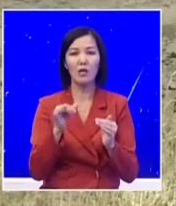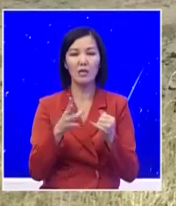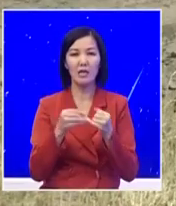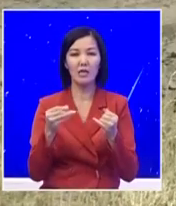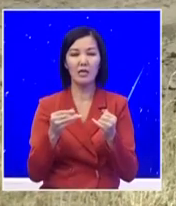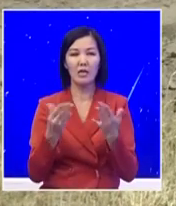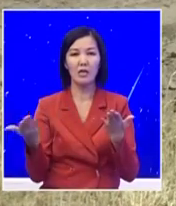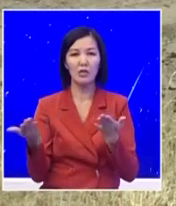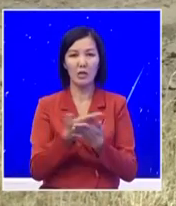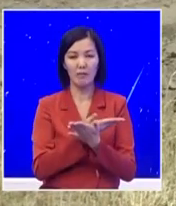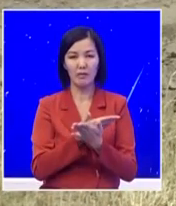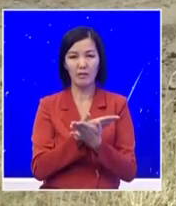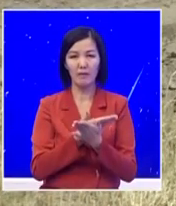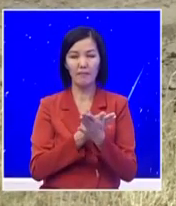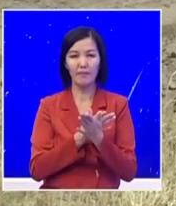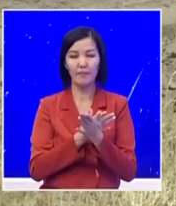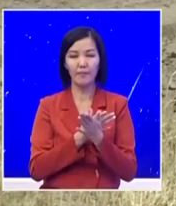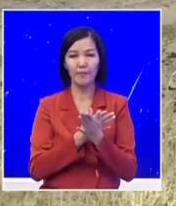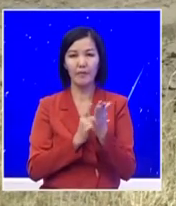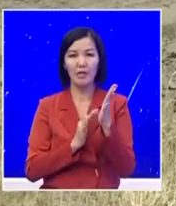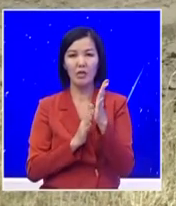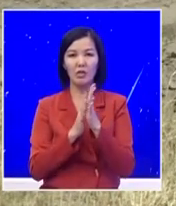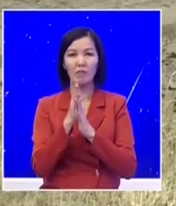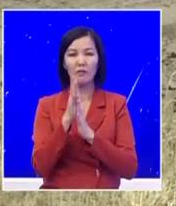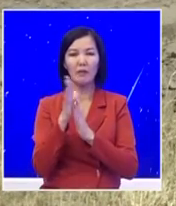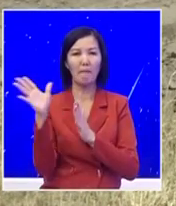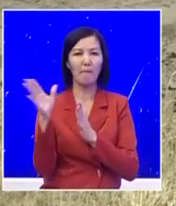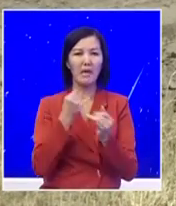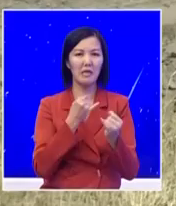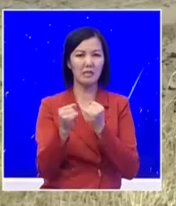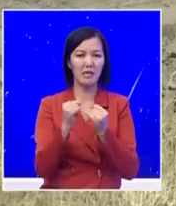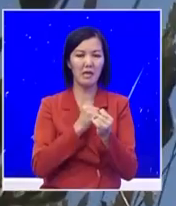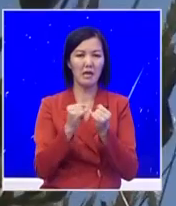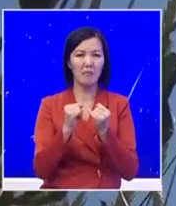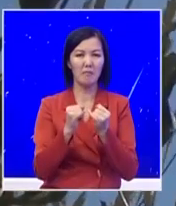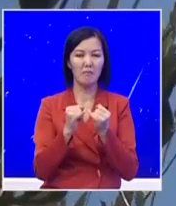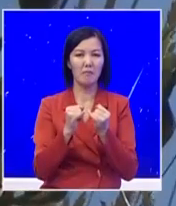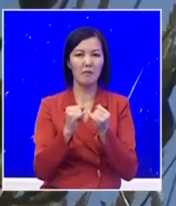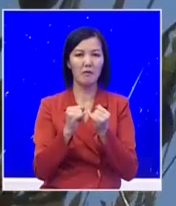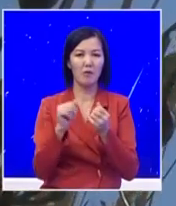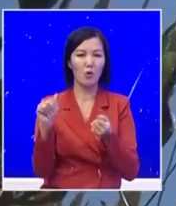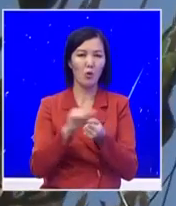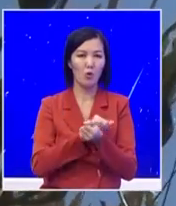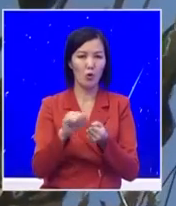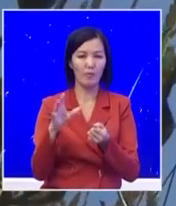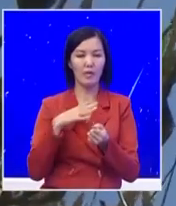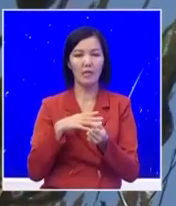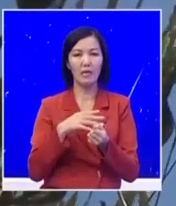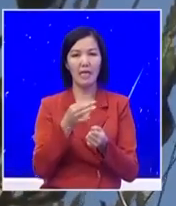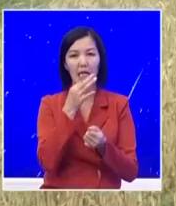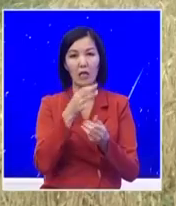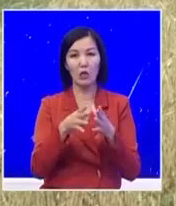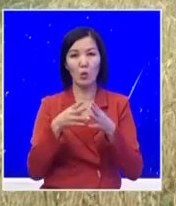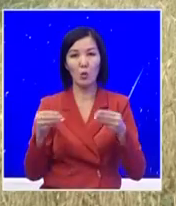шабындығым, шөп шабатын жеріме. Вообще қурап кетті, шықпайды, шөп шыққан жоқ. Егін салуға ерте көктемде ақ